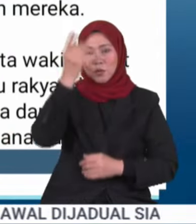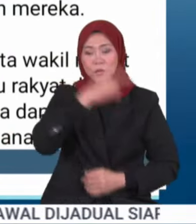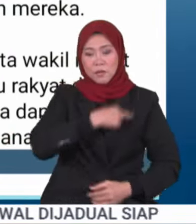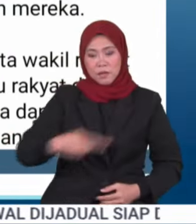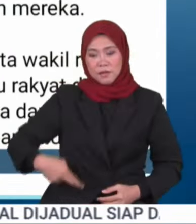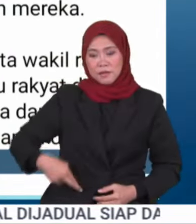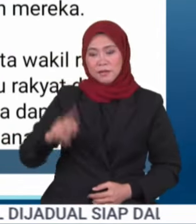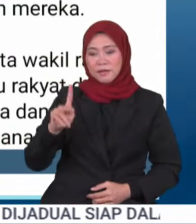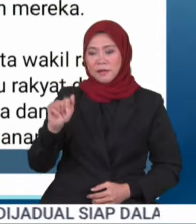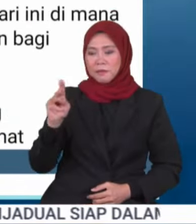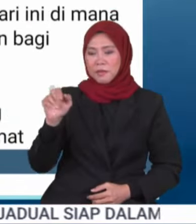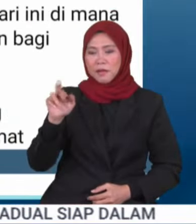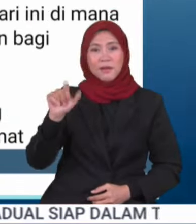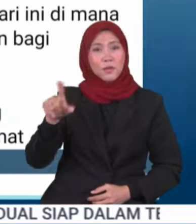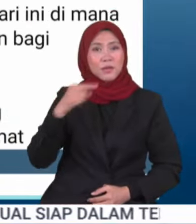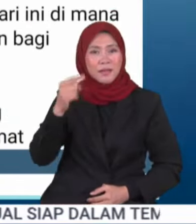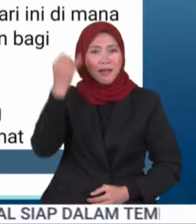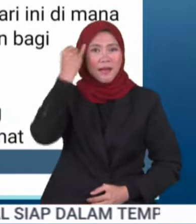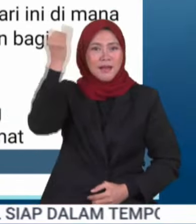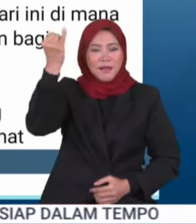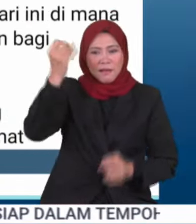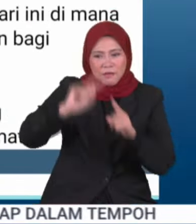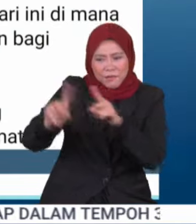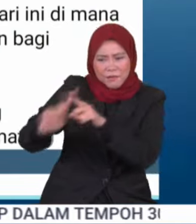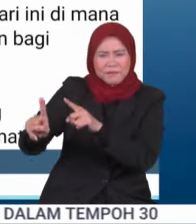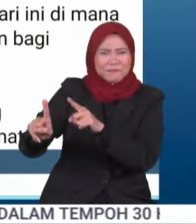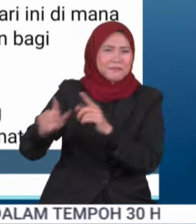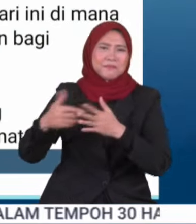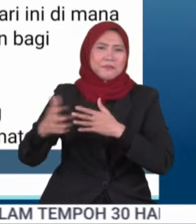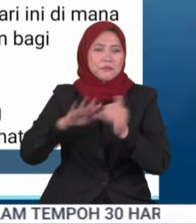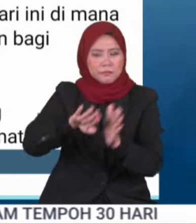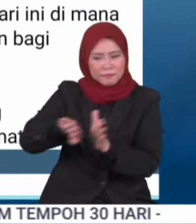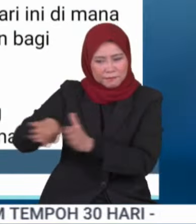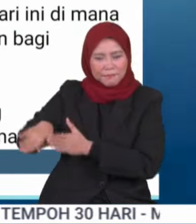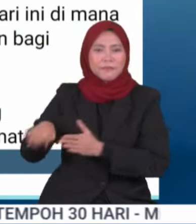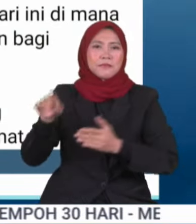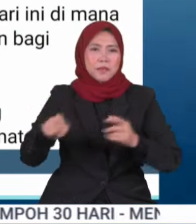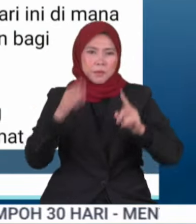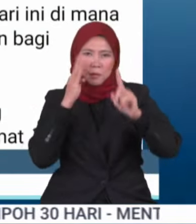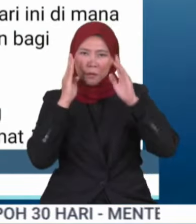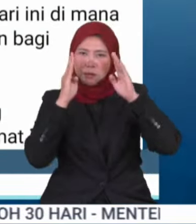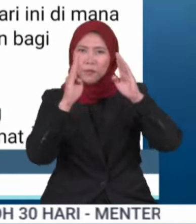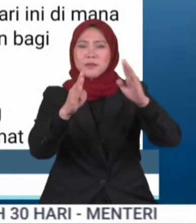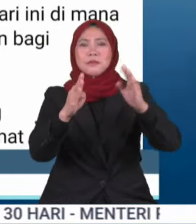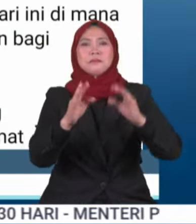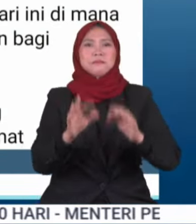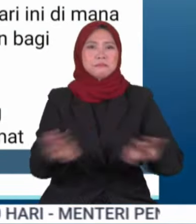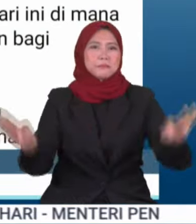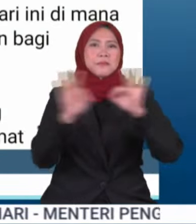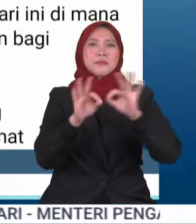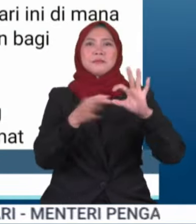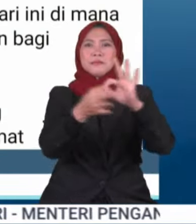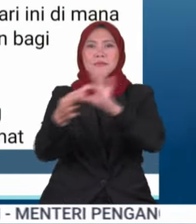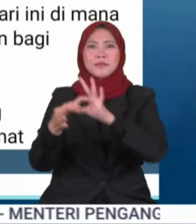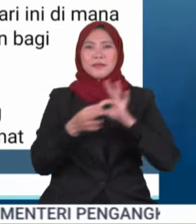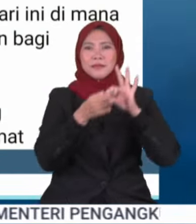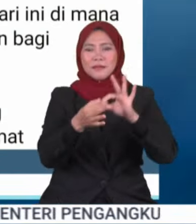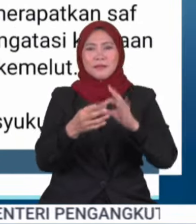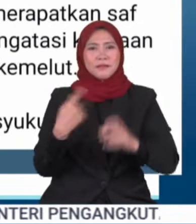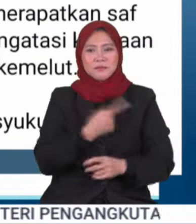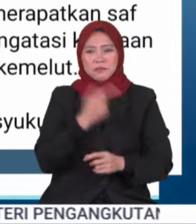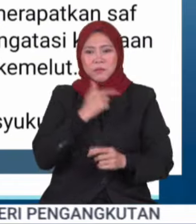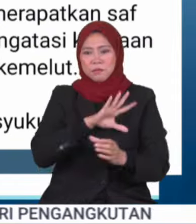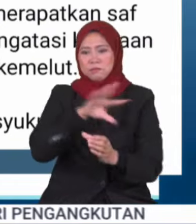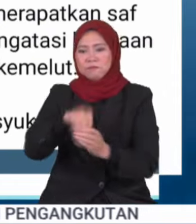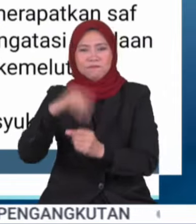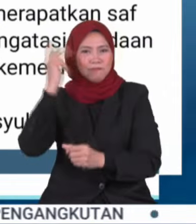setiap perbedaan pendapat harus diketahuikan demi membina negara yang lebih makmur rakyat juga tidak wajar dibebankan maupun di irit ke dalam